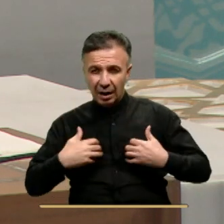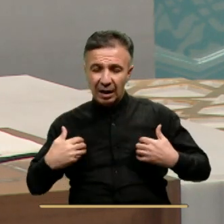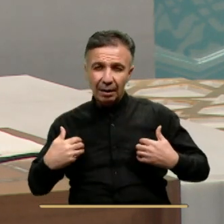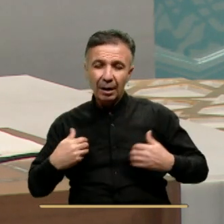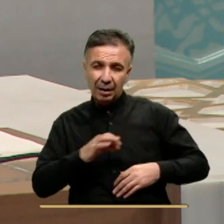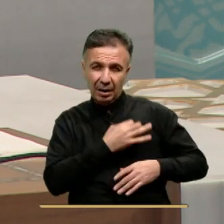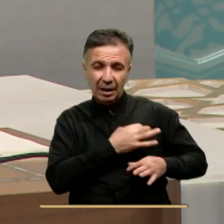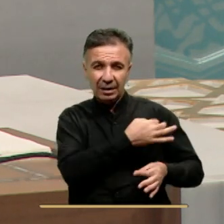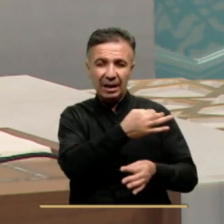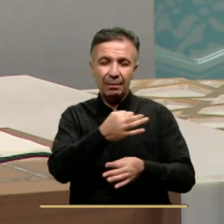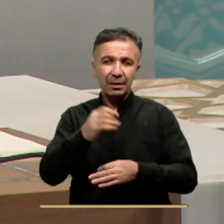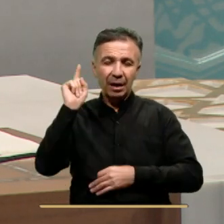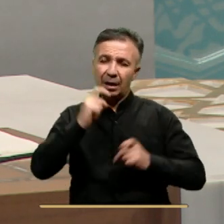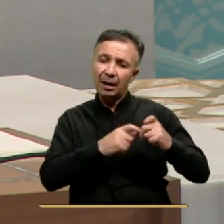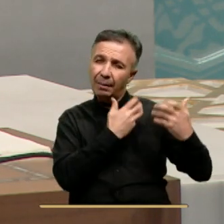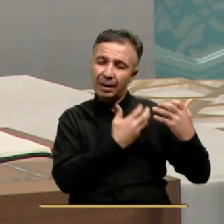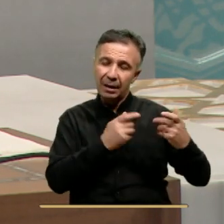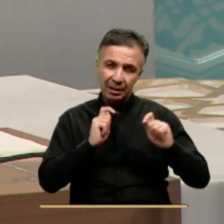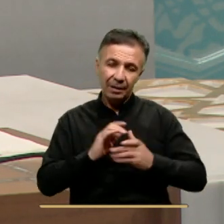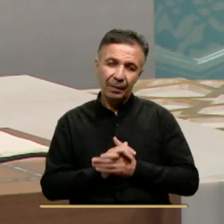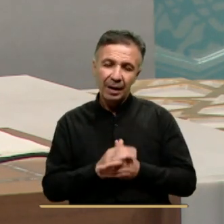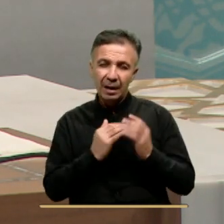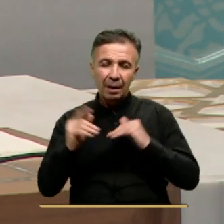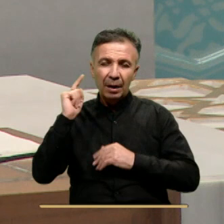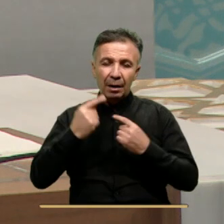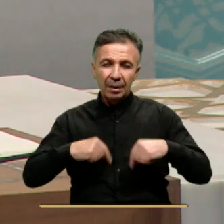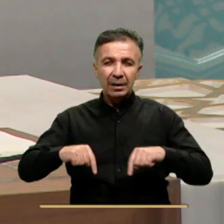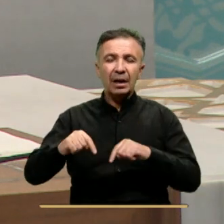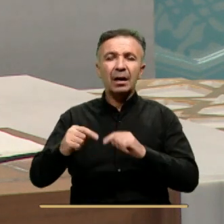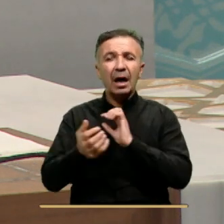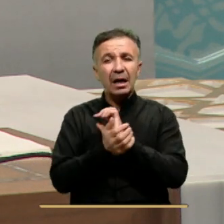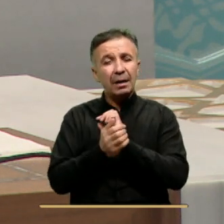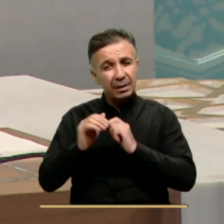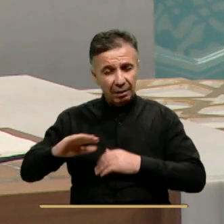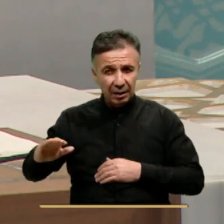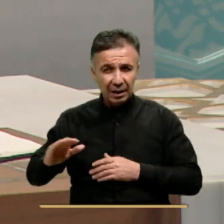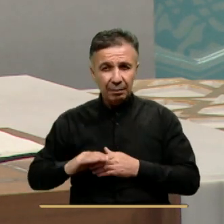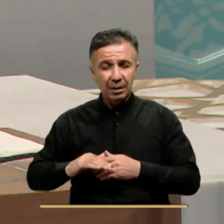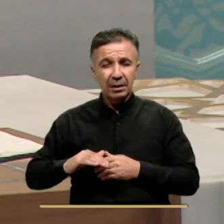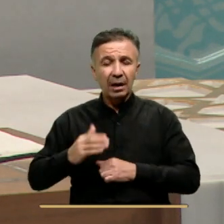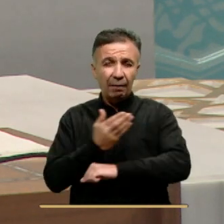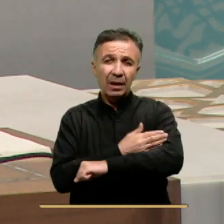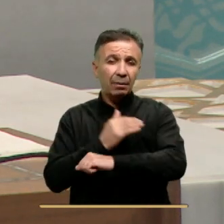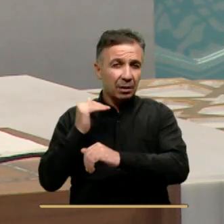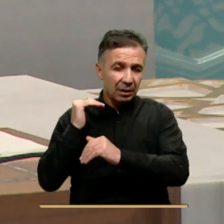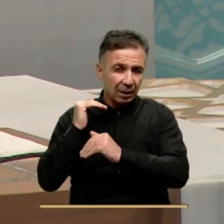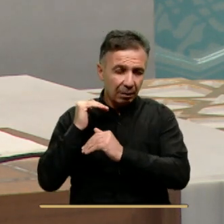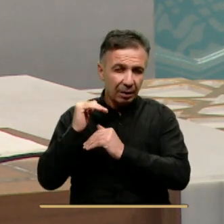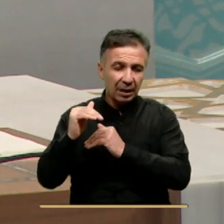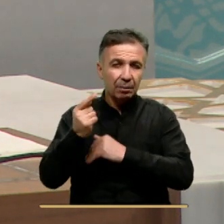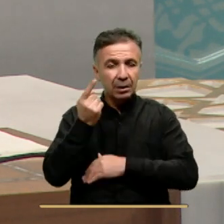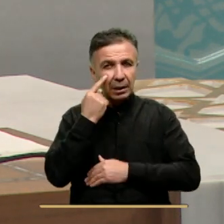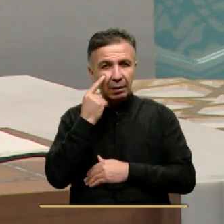rahmetiyle muamele eylesin Cenabı Hak bizleri ailemizi evlatlarımızı vatanımızı milletimizi memleketimizi